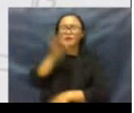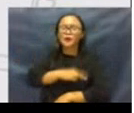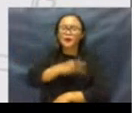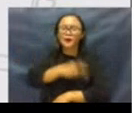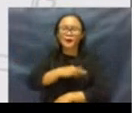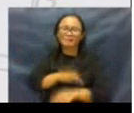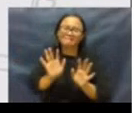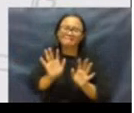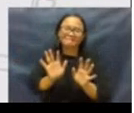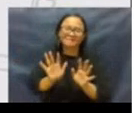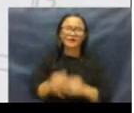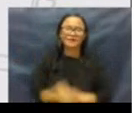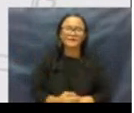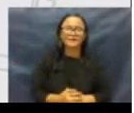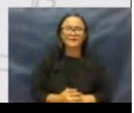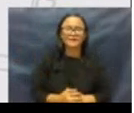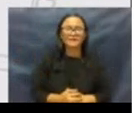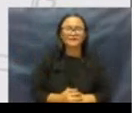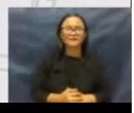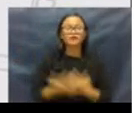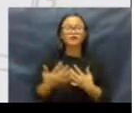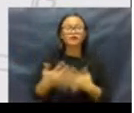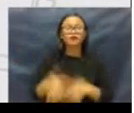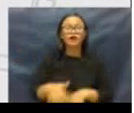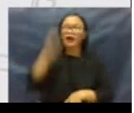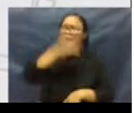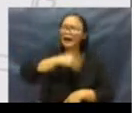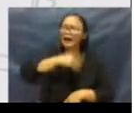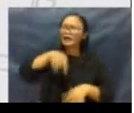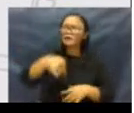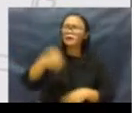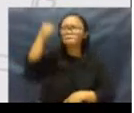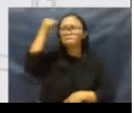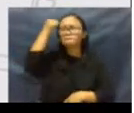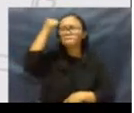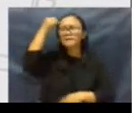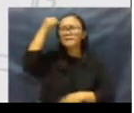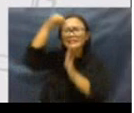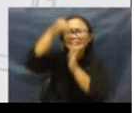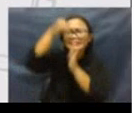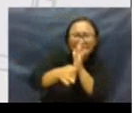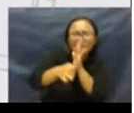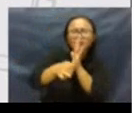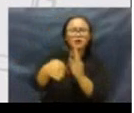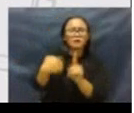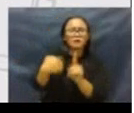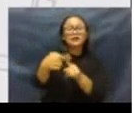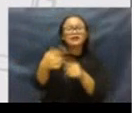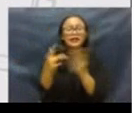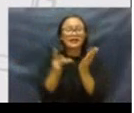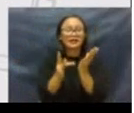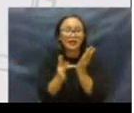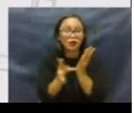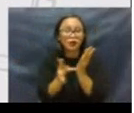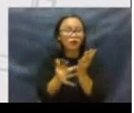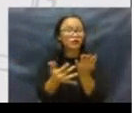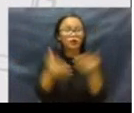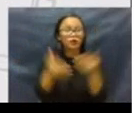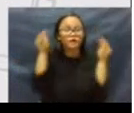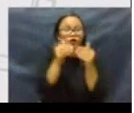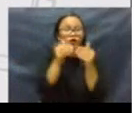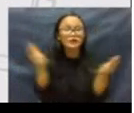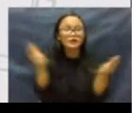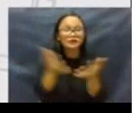Tentang hari ini, tentang topik berpikir kritis dan teknologi, spesifiknya hari ini saya akan fokus kepada